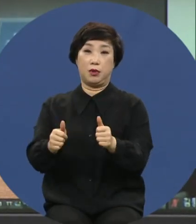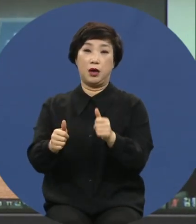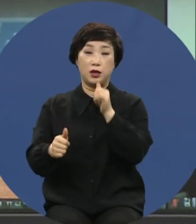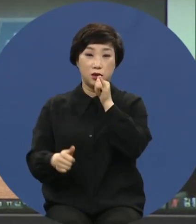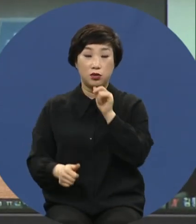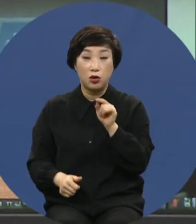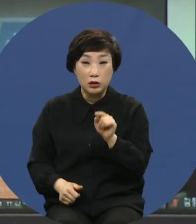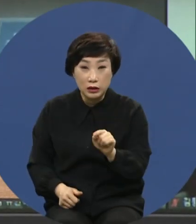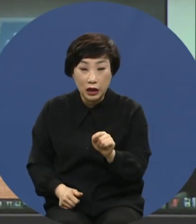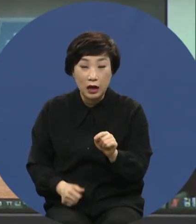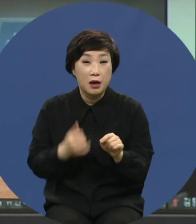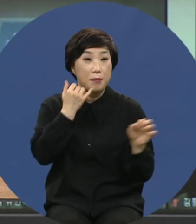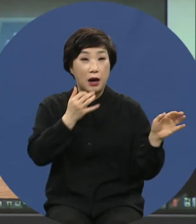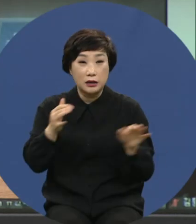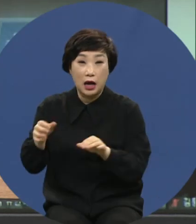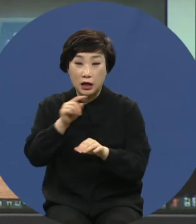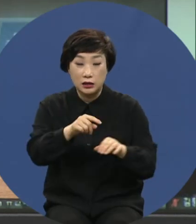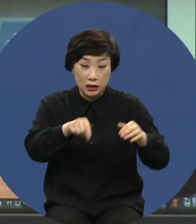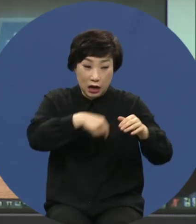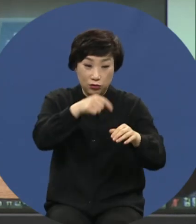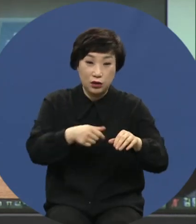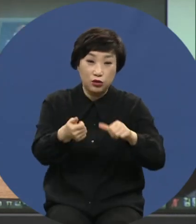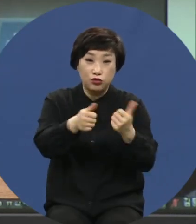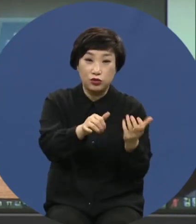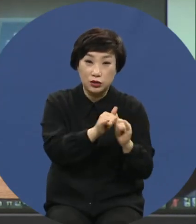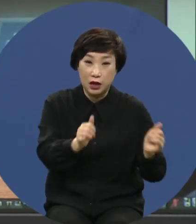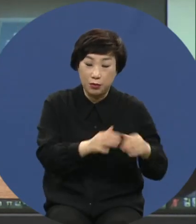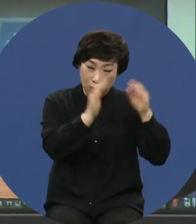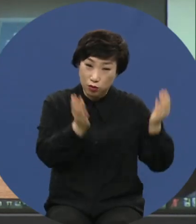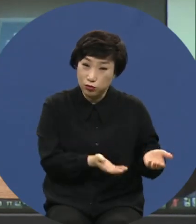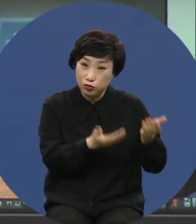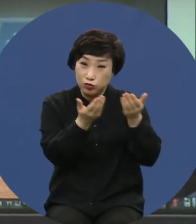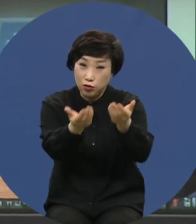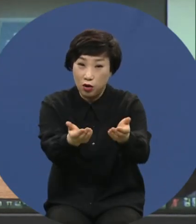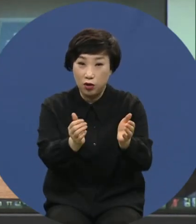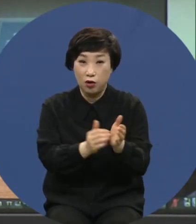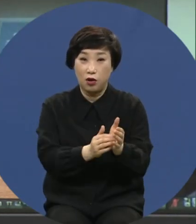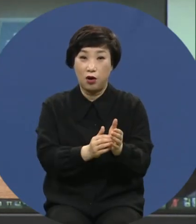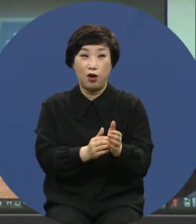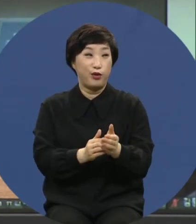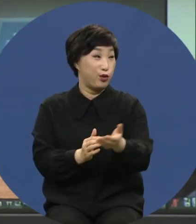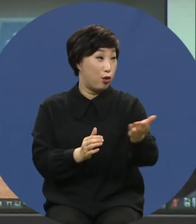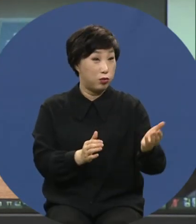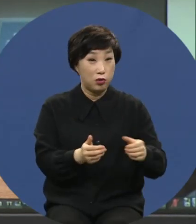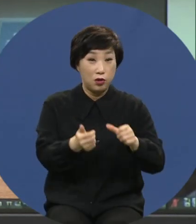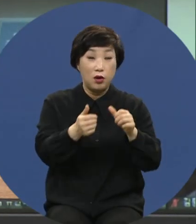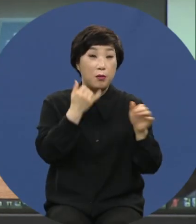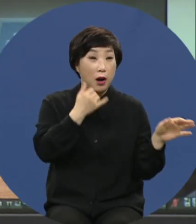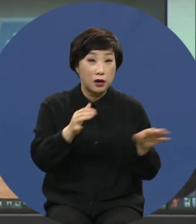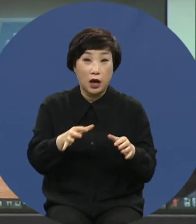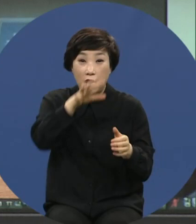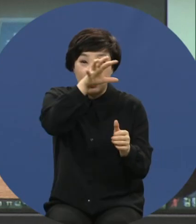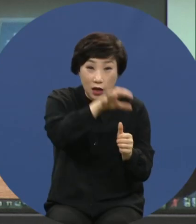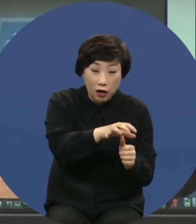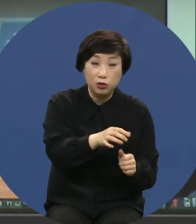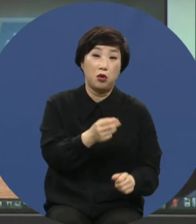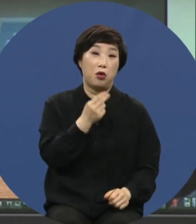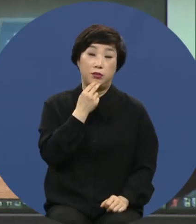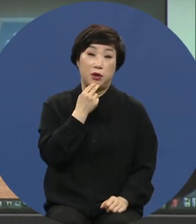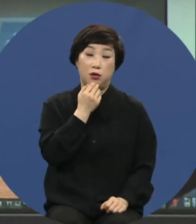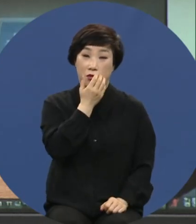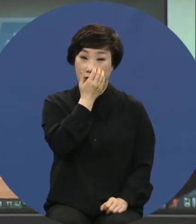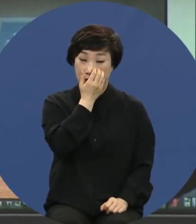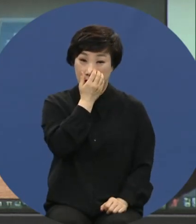받으니 바다가 그 더운데도 죽은 자를 내주고 바다도 삼키고 갖지 못하고 있다는